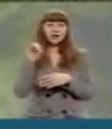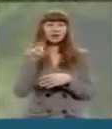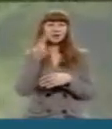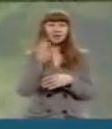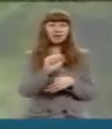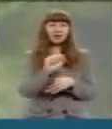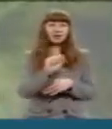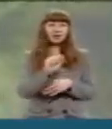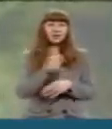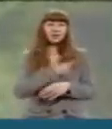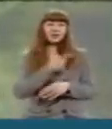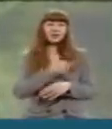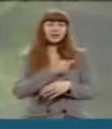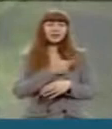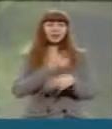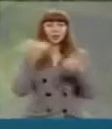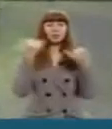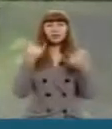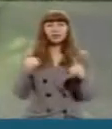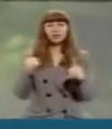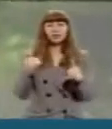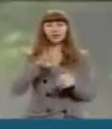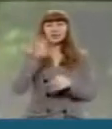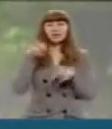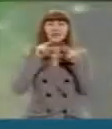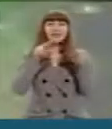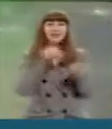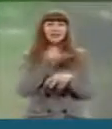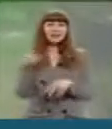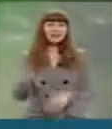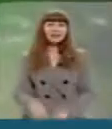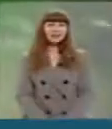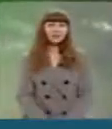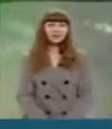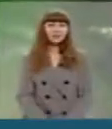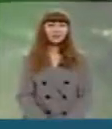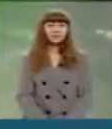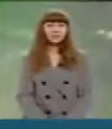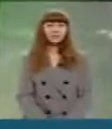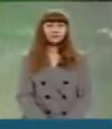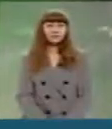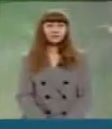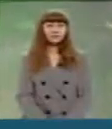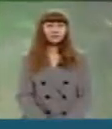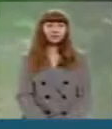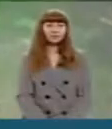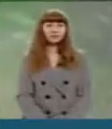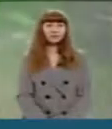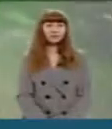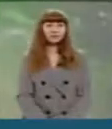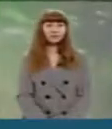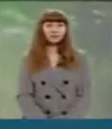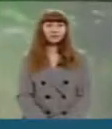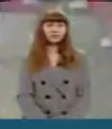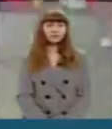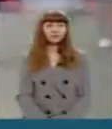ұжымы, Зарянка ансамблінің кішкентай бишілері, Надежда Халықты би ансамблі және Қостанай ауданының эрфольк ұжымы мұн бұрала билеп, мерекелік